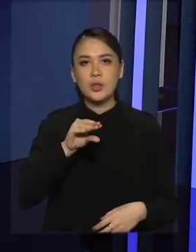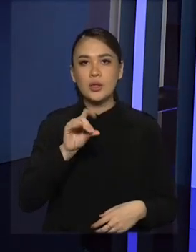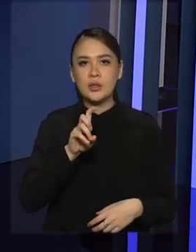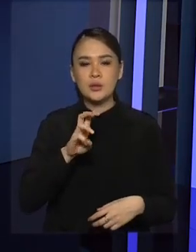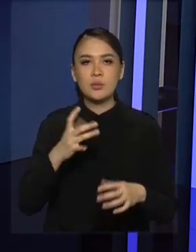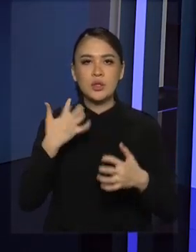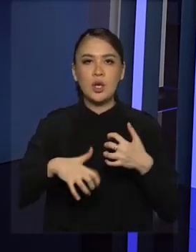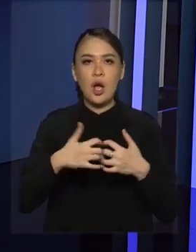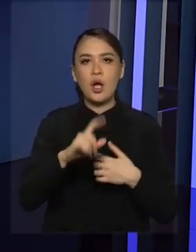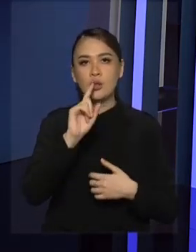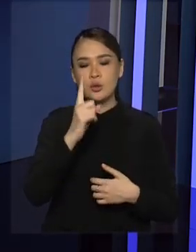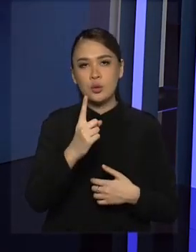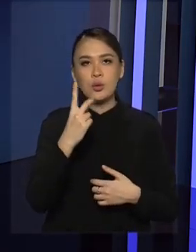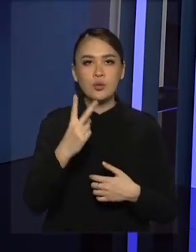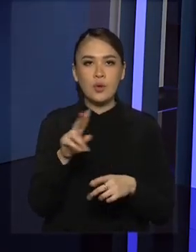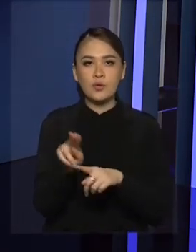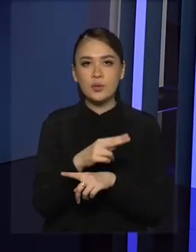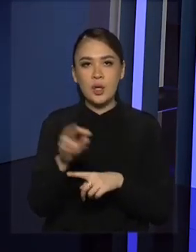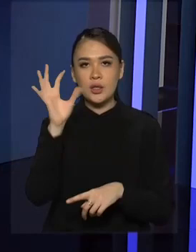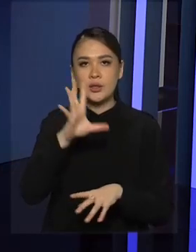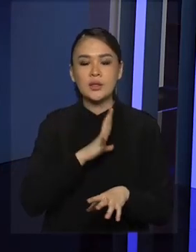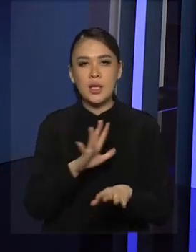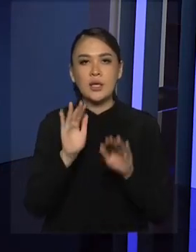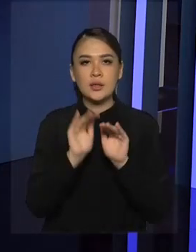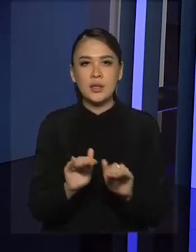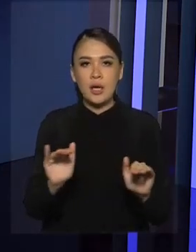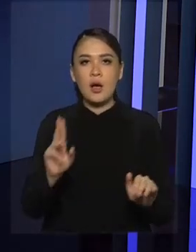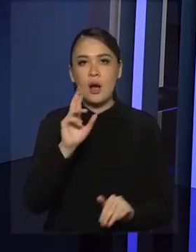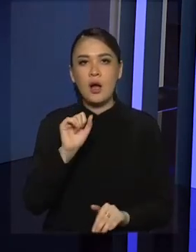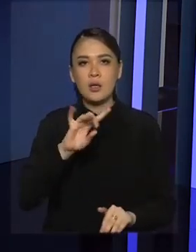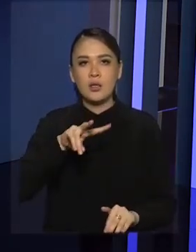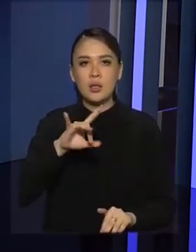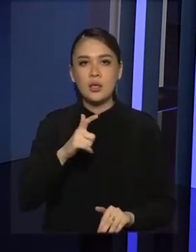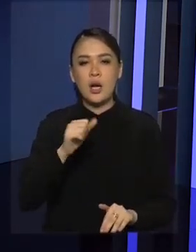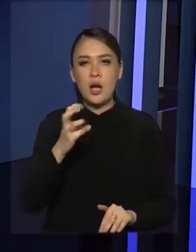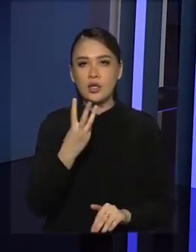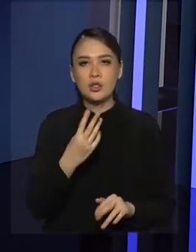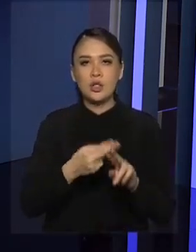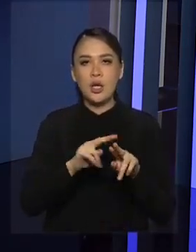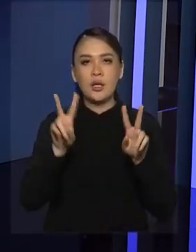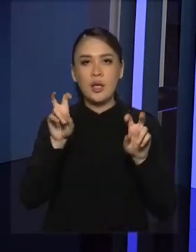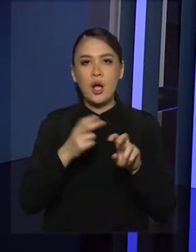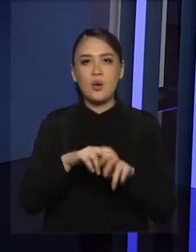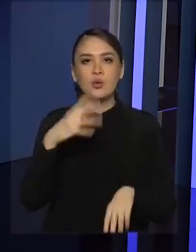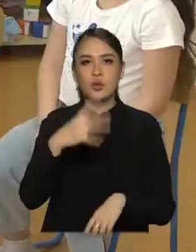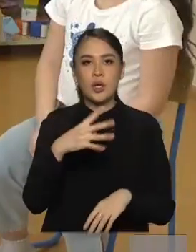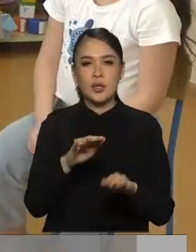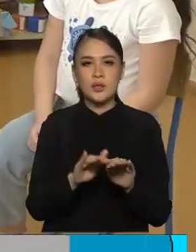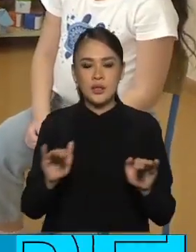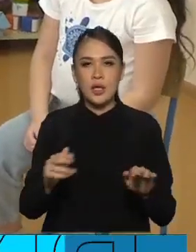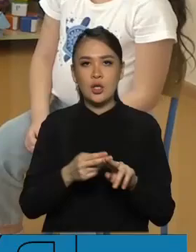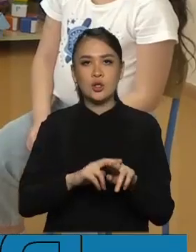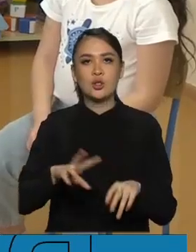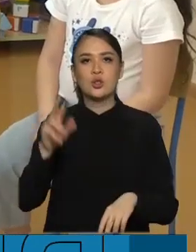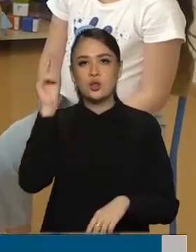у 1 или 2 воспитанников столично-детского сада «Карлыгаш». В целом более 40 детей дошкольного